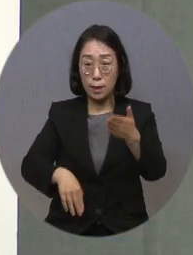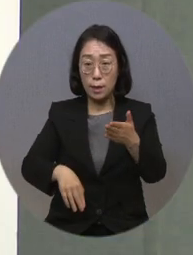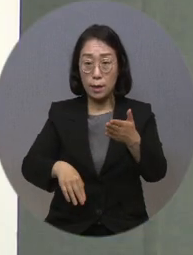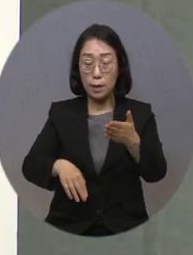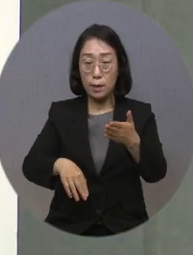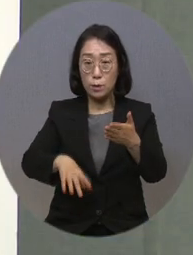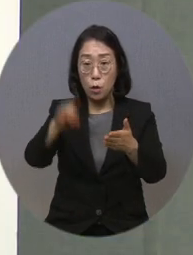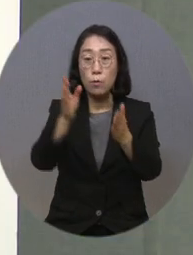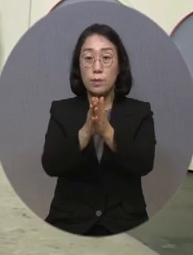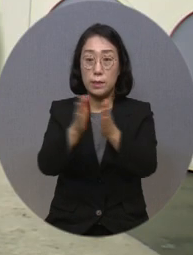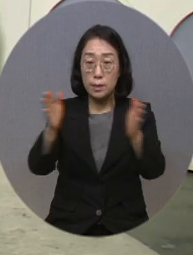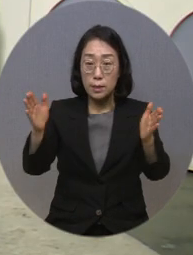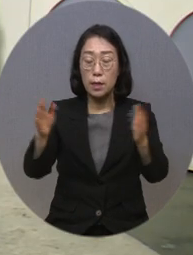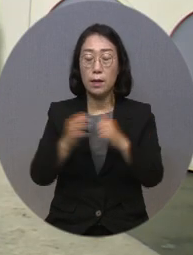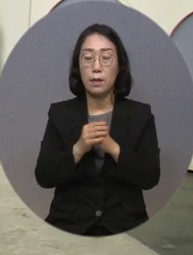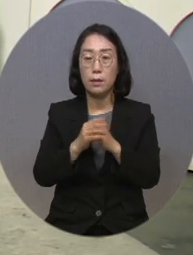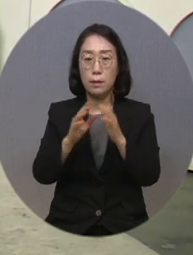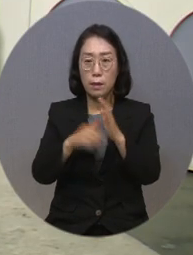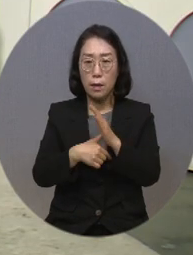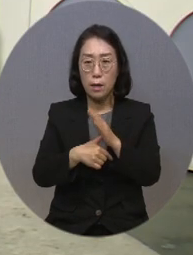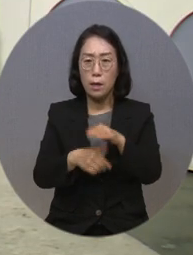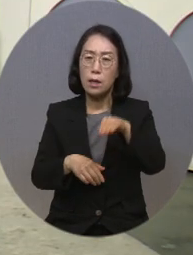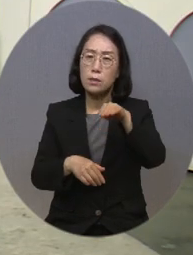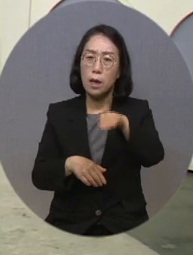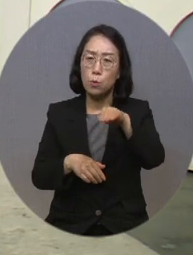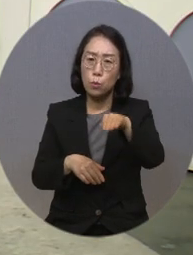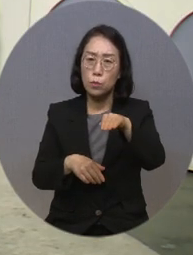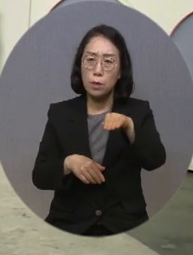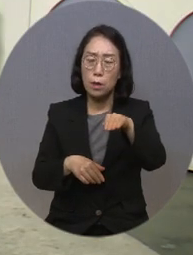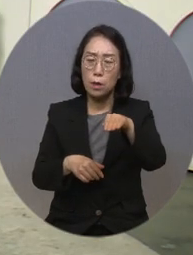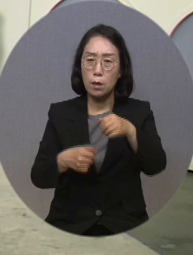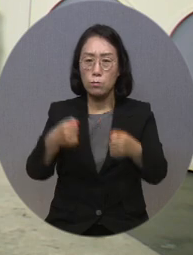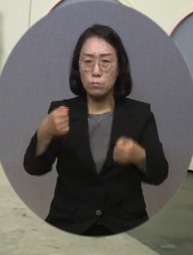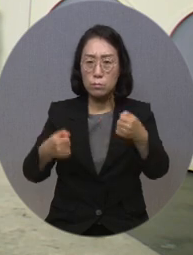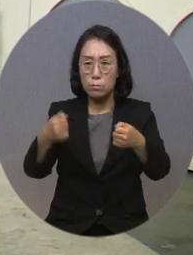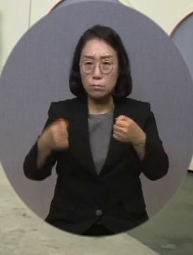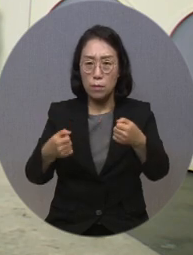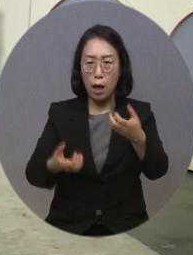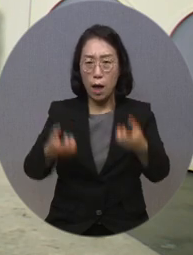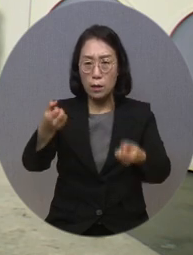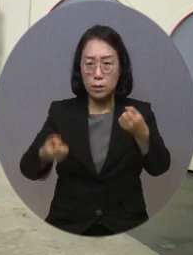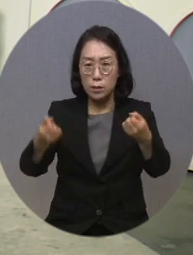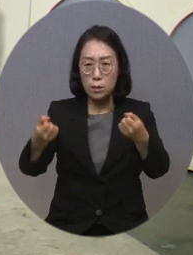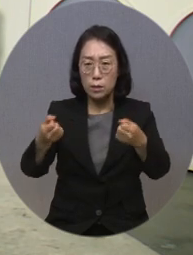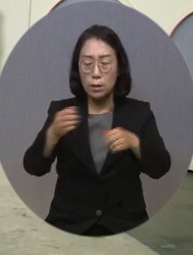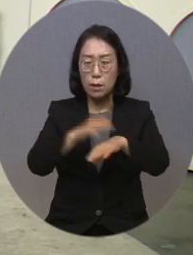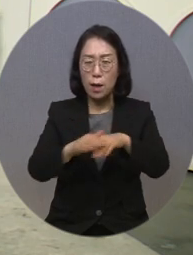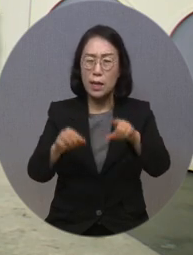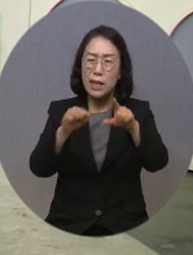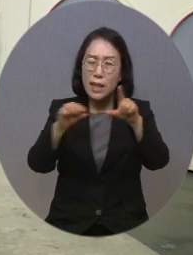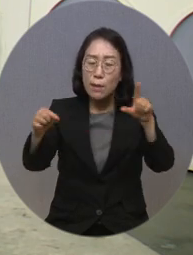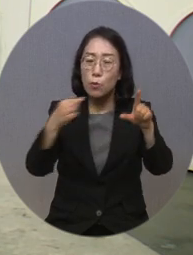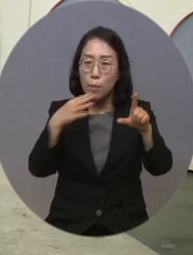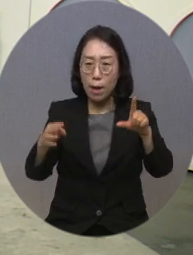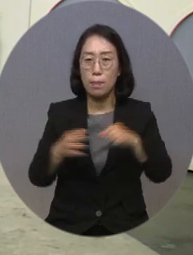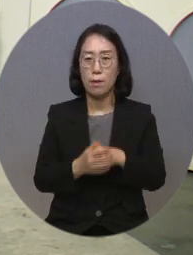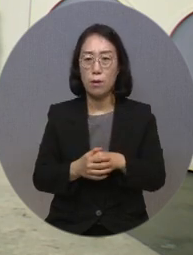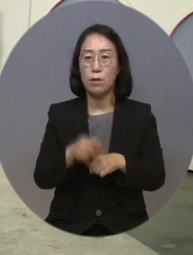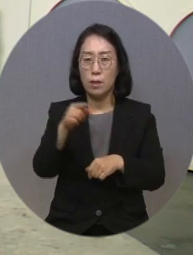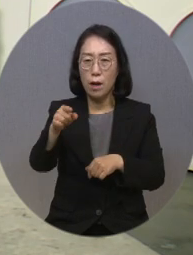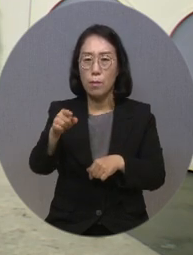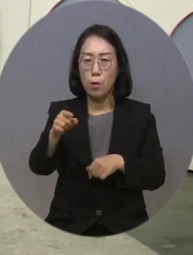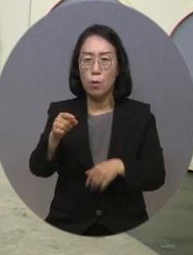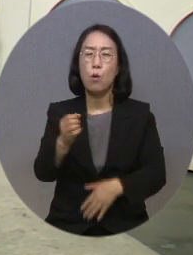그렇지, 이때 도입할 때 그때는 자동차가 별로 없었어요. 자동차 가진 사람이면 아, 이건 좀 특별 소비세를 내야 된다